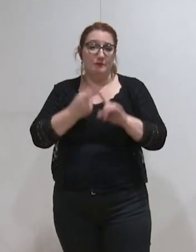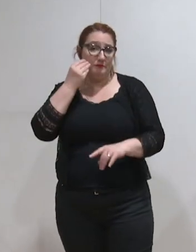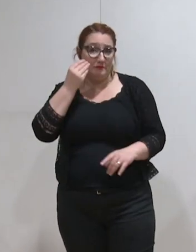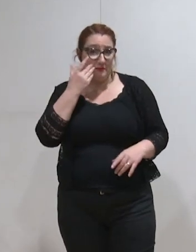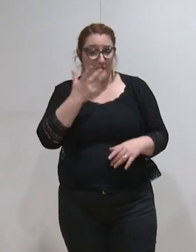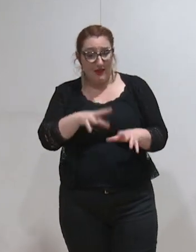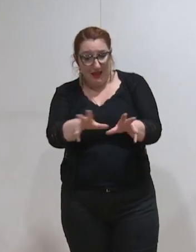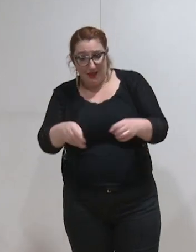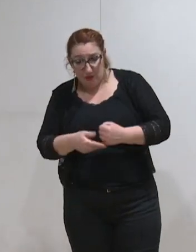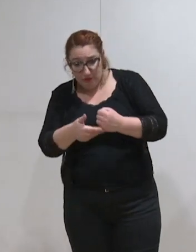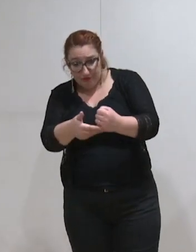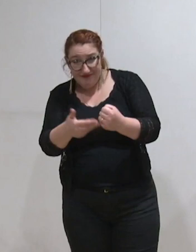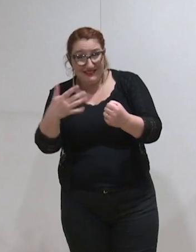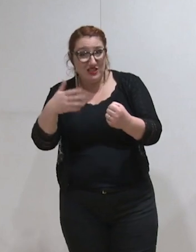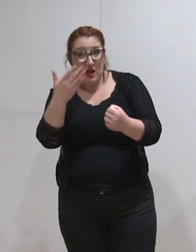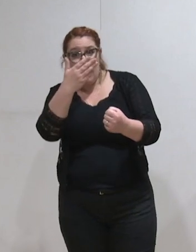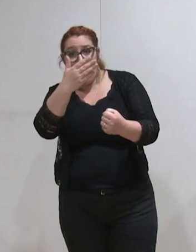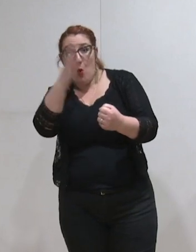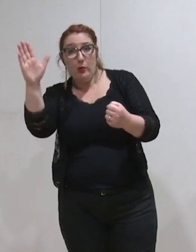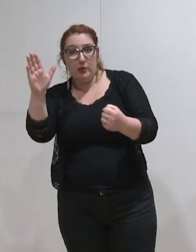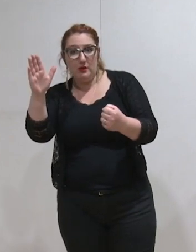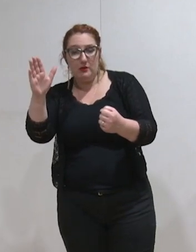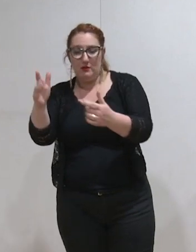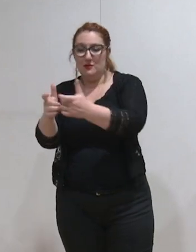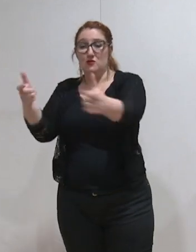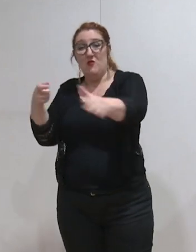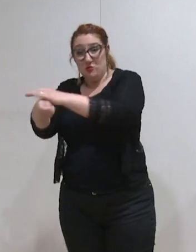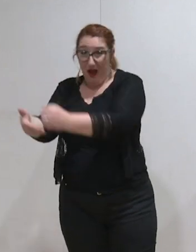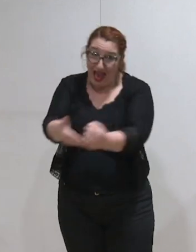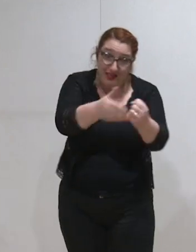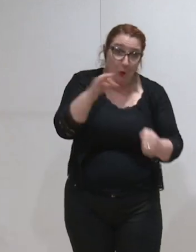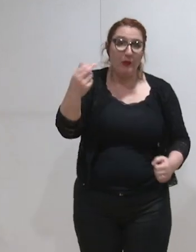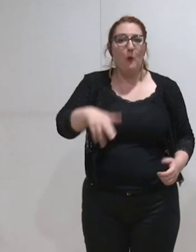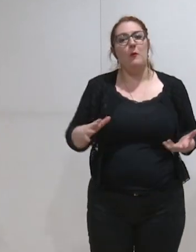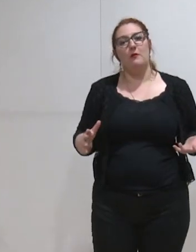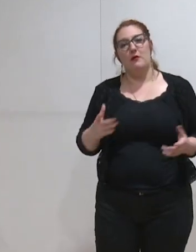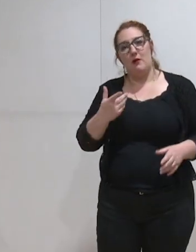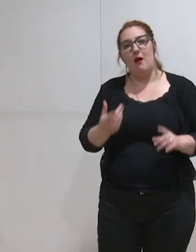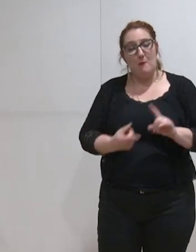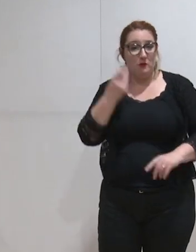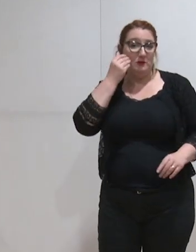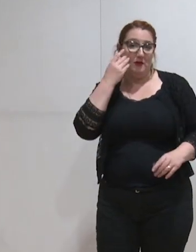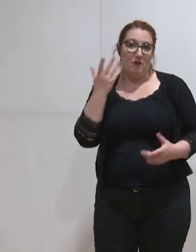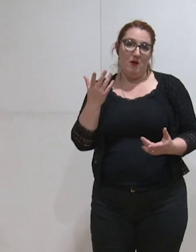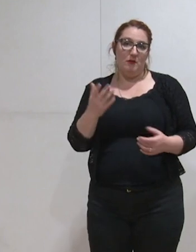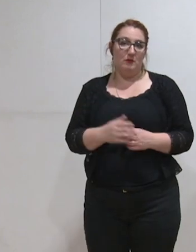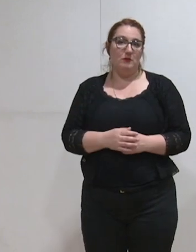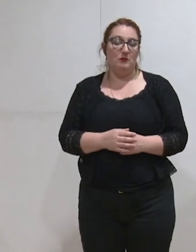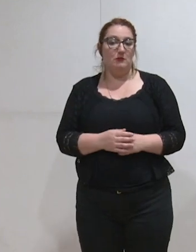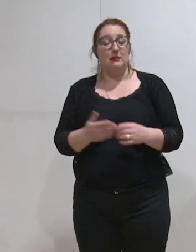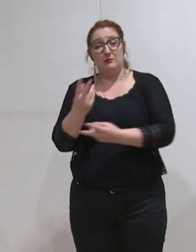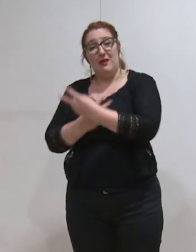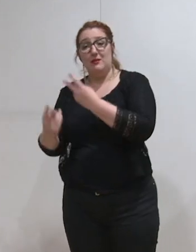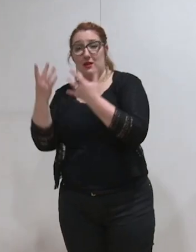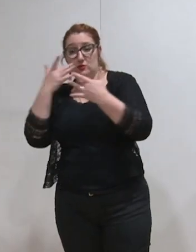ailleurs aidé par des lieux que nous subventionnons par ailleurs dans le cadre de la de la délégation culture parce que dans ce cas-là on